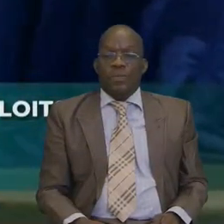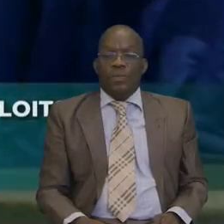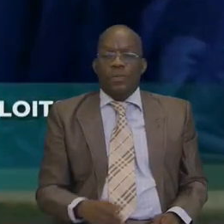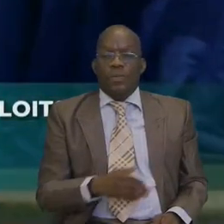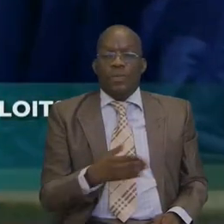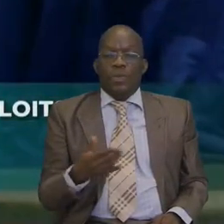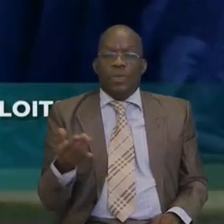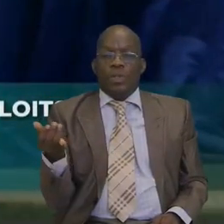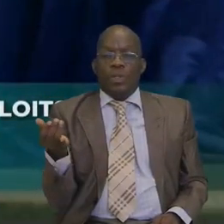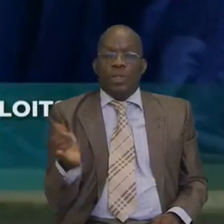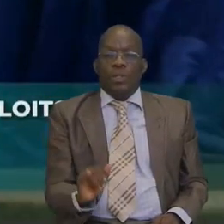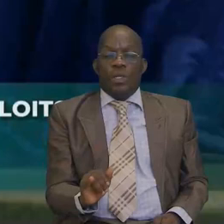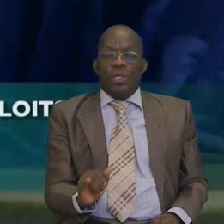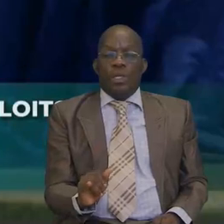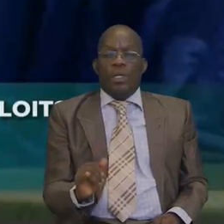Et